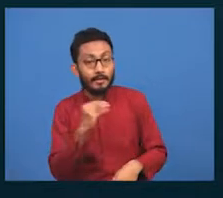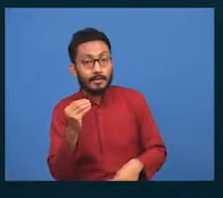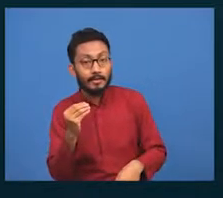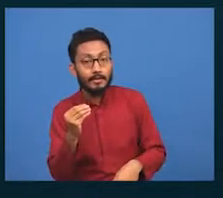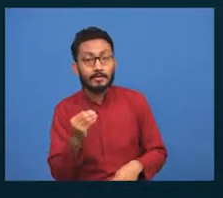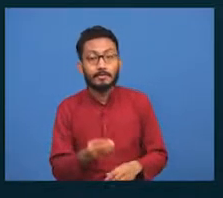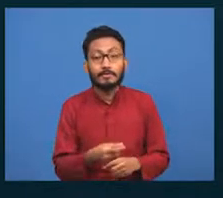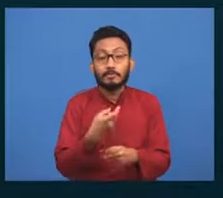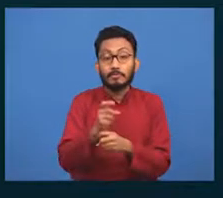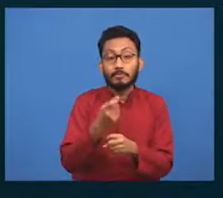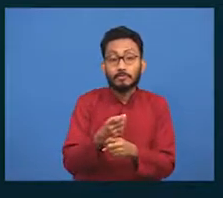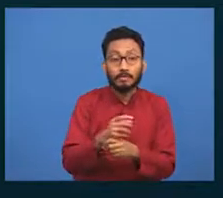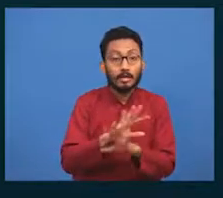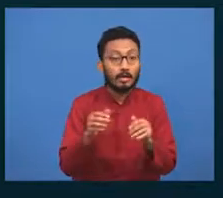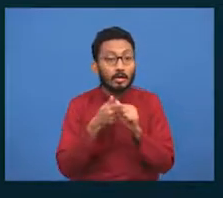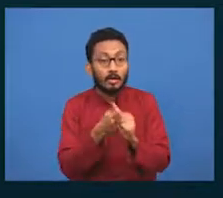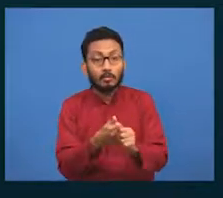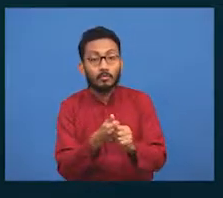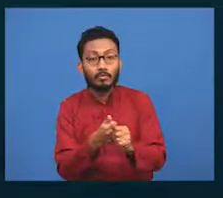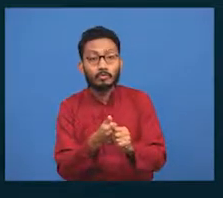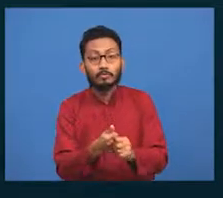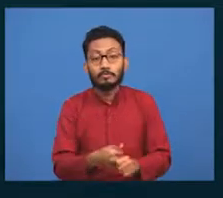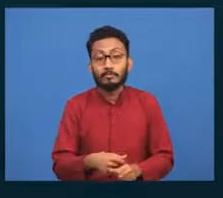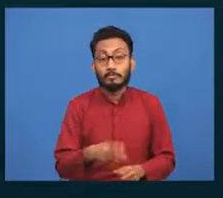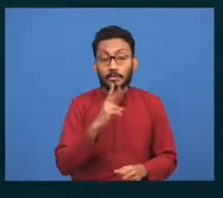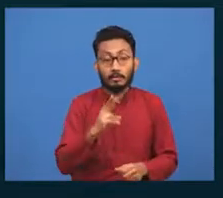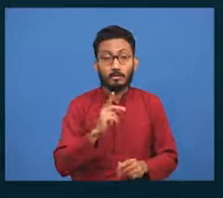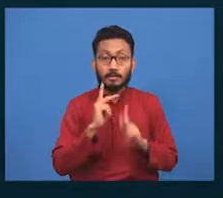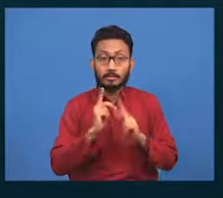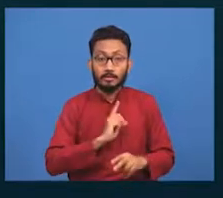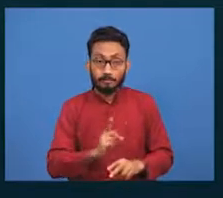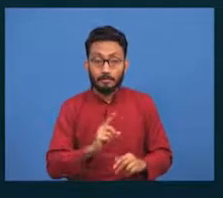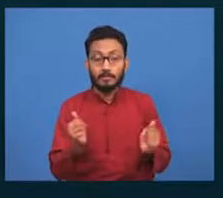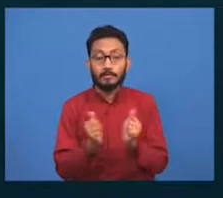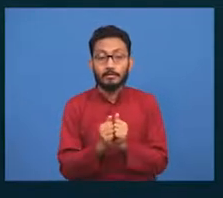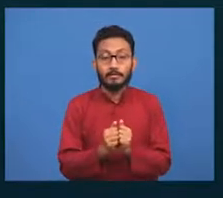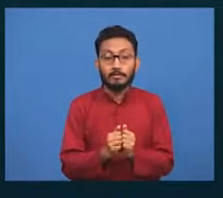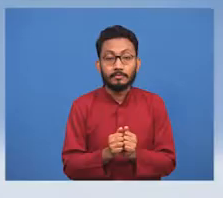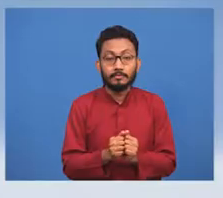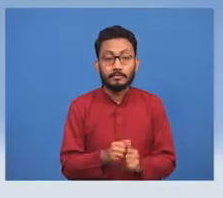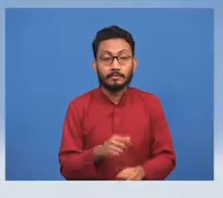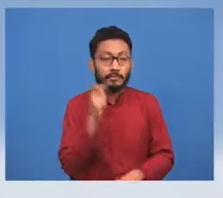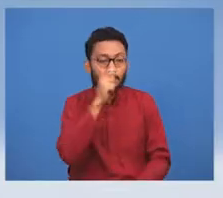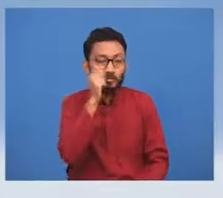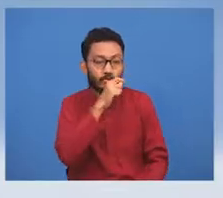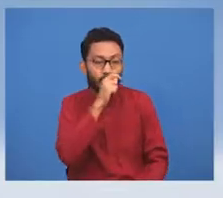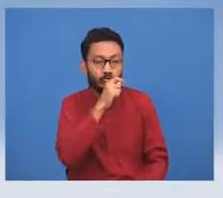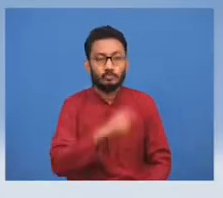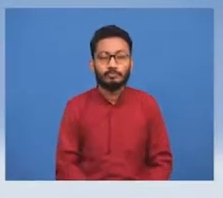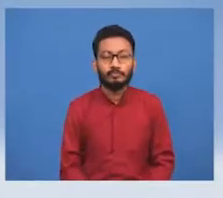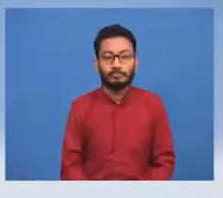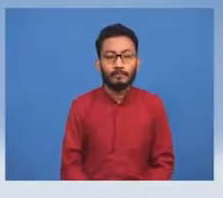agama secara olok-olok serta mengkhianati dan menyeleweng ajaran agama. Seterusnya murid-murid,